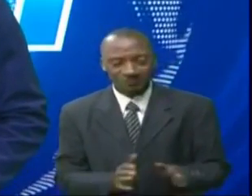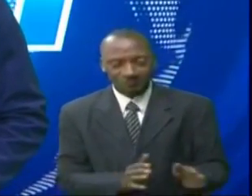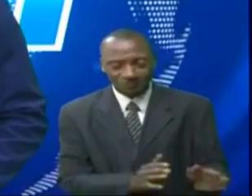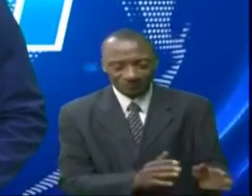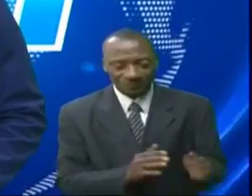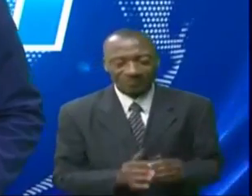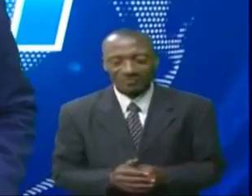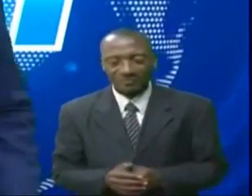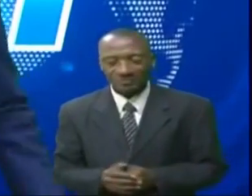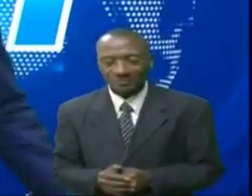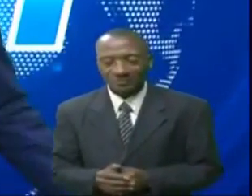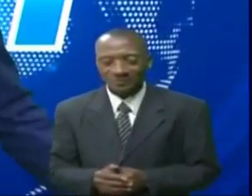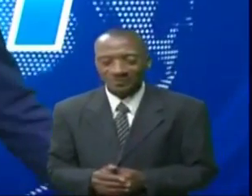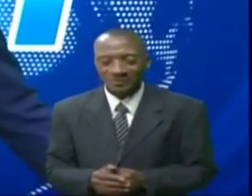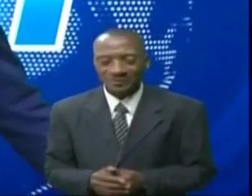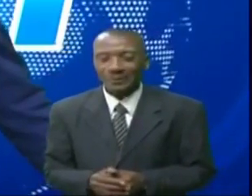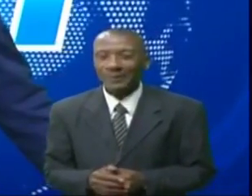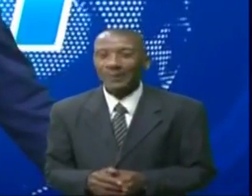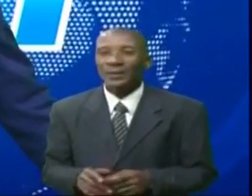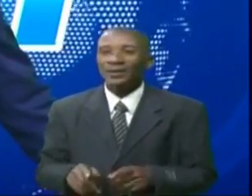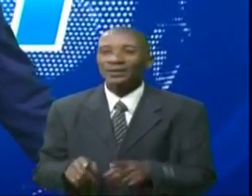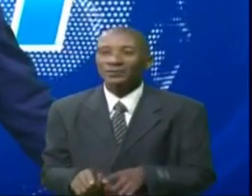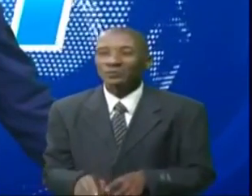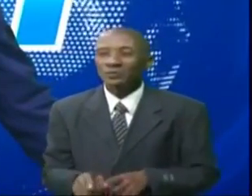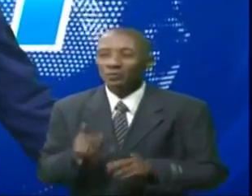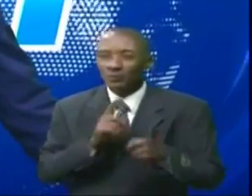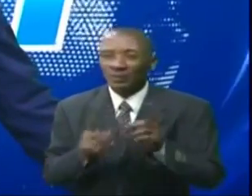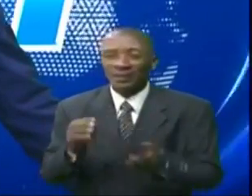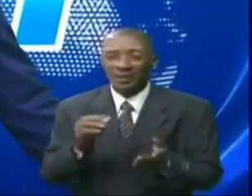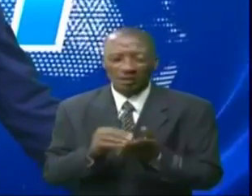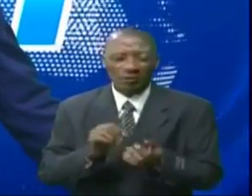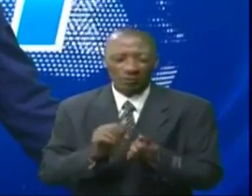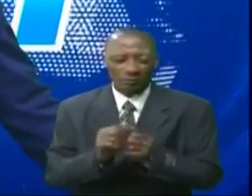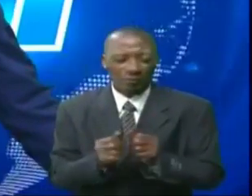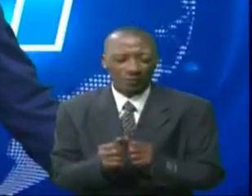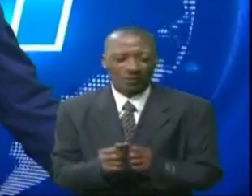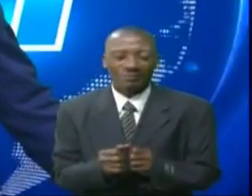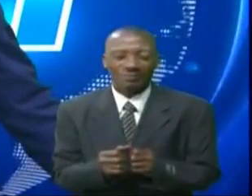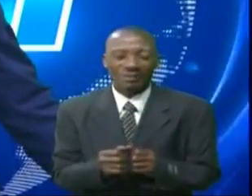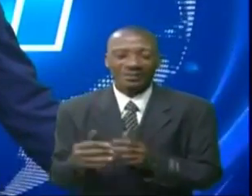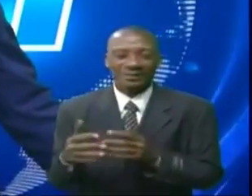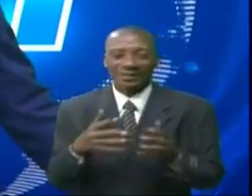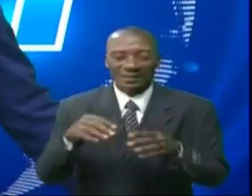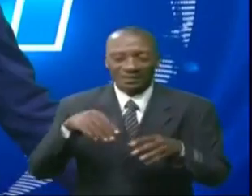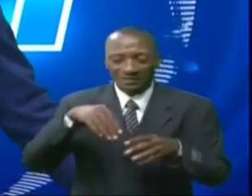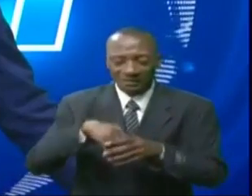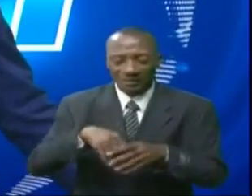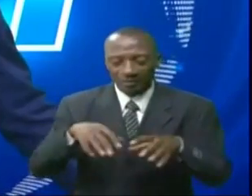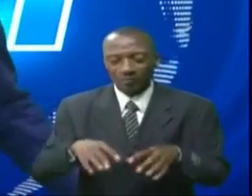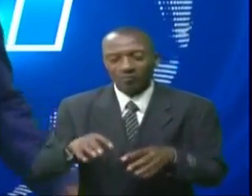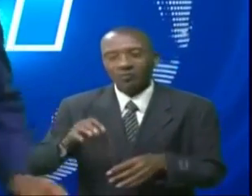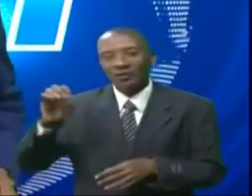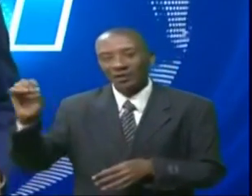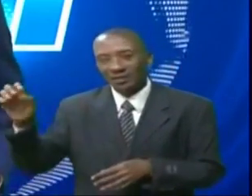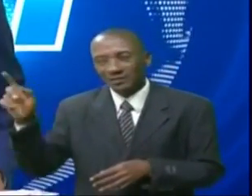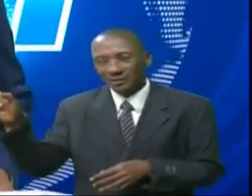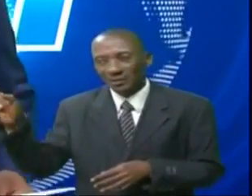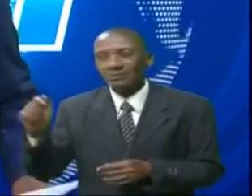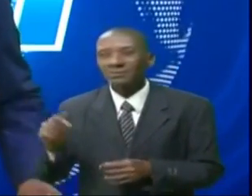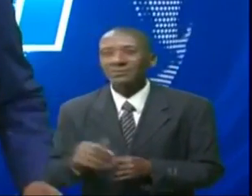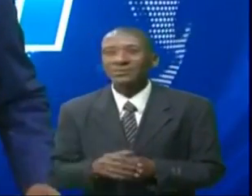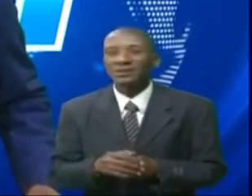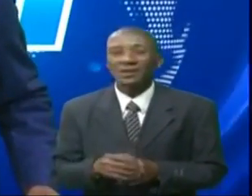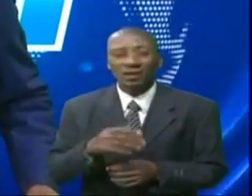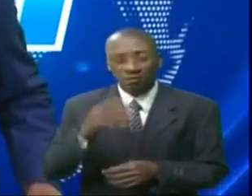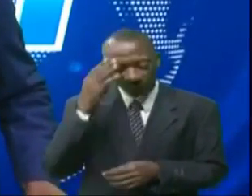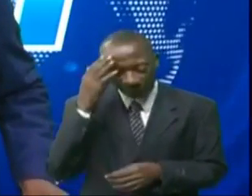de ce journal, montée des tensions dans l'est de l'RDC entre l'armée congolaise et la rébellion du M23. Accusé d'avoir attaqué une position